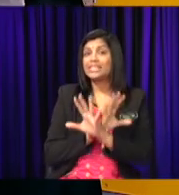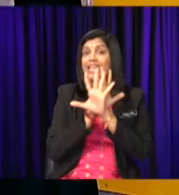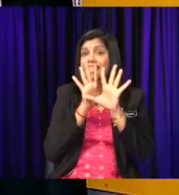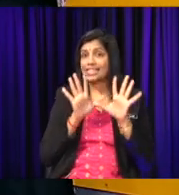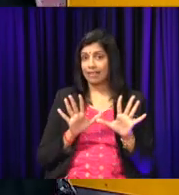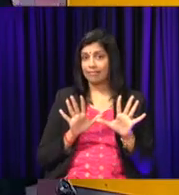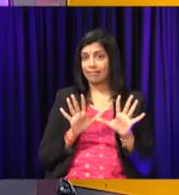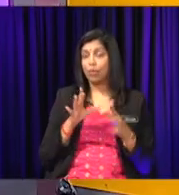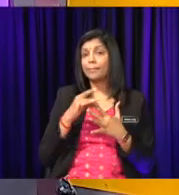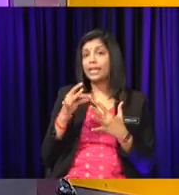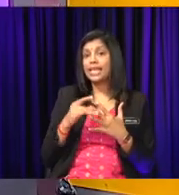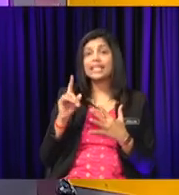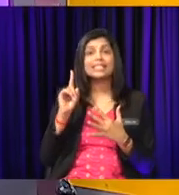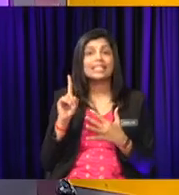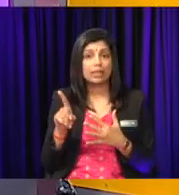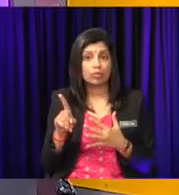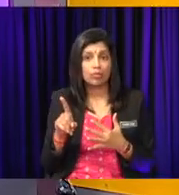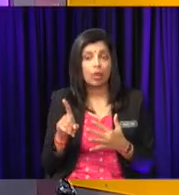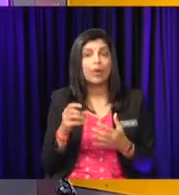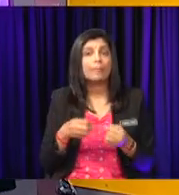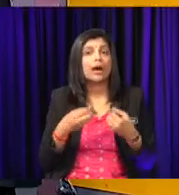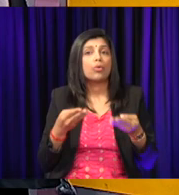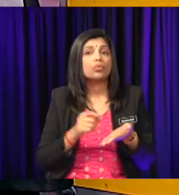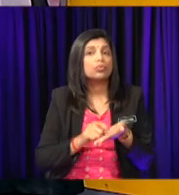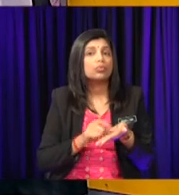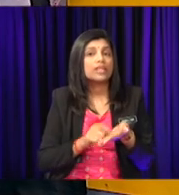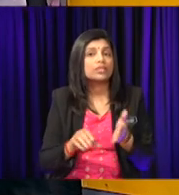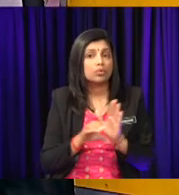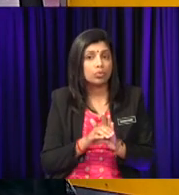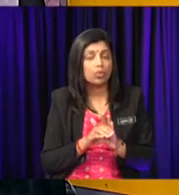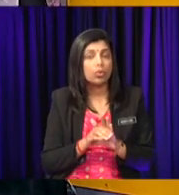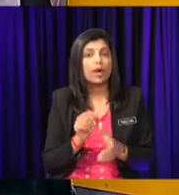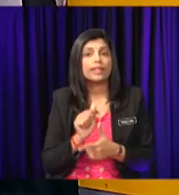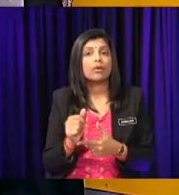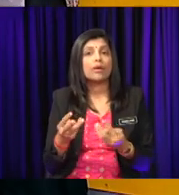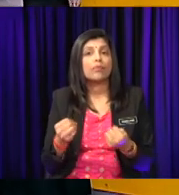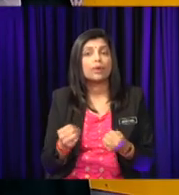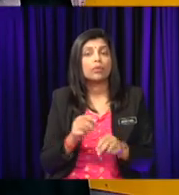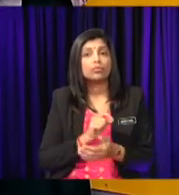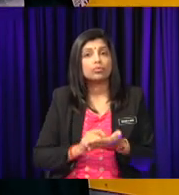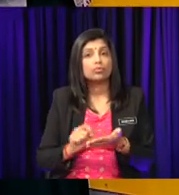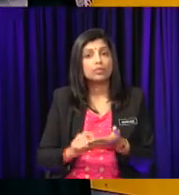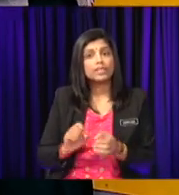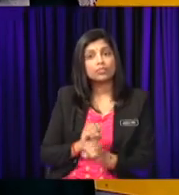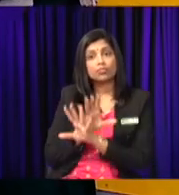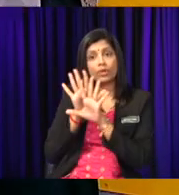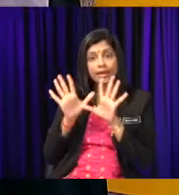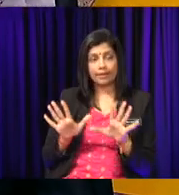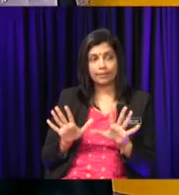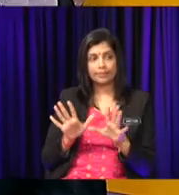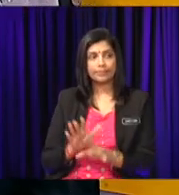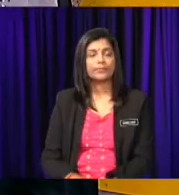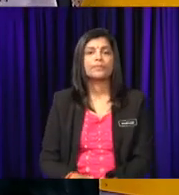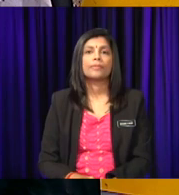sama Ade nak beri contoh ataupun enggak beri uraian Oke kalau kita lihat tadi ya